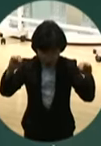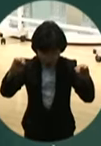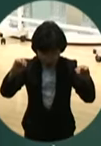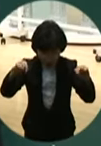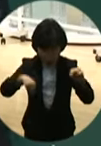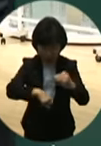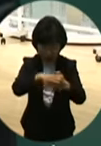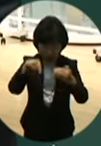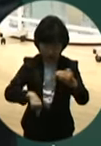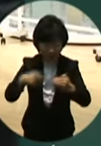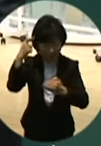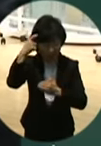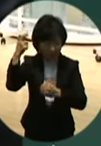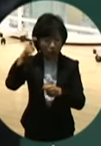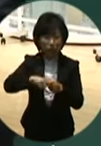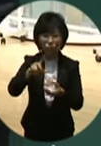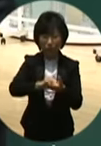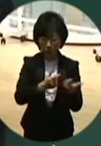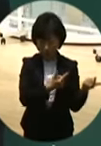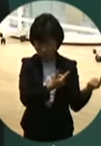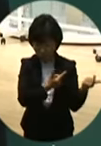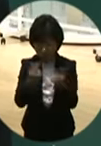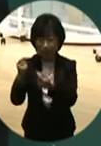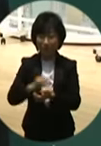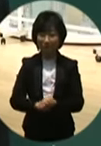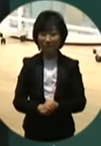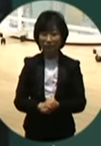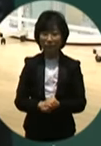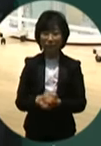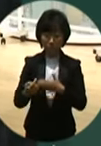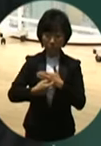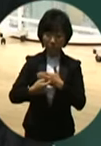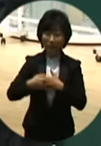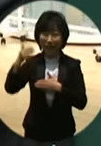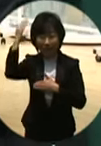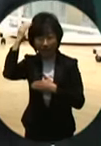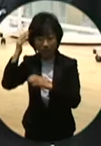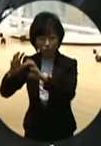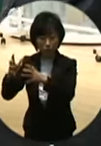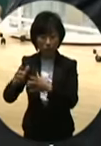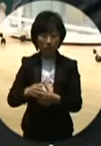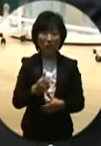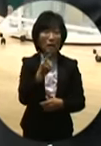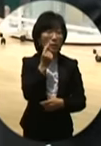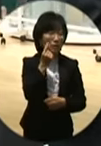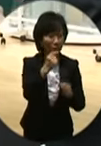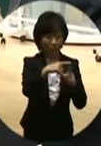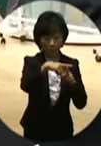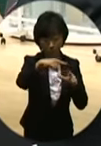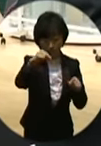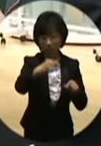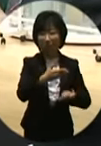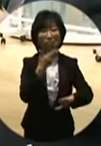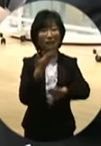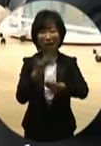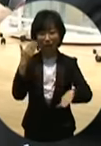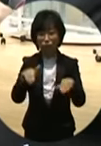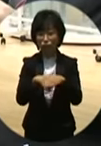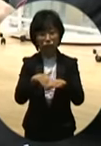inside, in the spiritual problems is exactly the same. 한국하고 일본하고는 다릅니다. Yes, Korea and Japan are different. 문화가 다릅니다. Cultures are different.